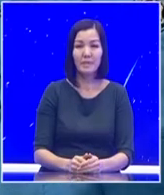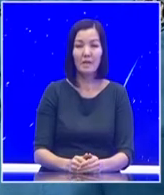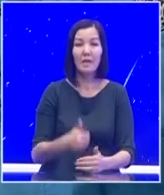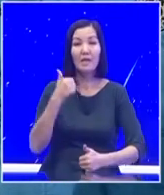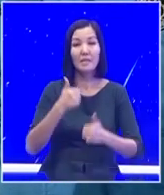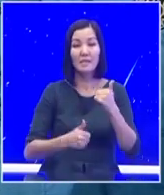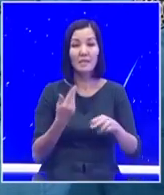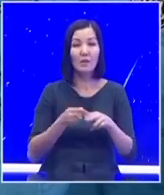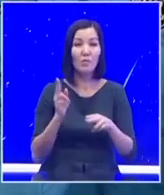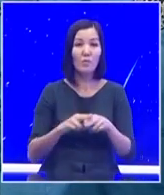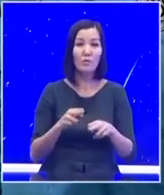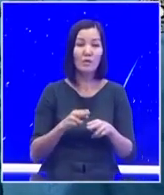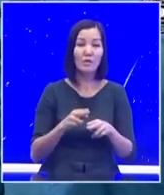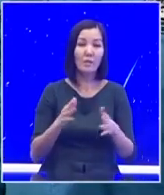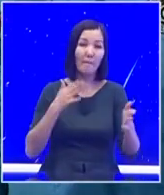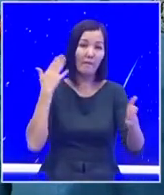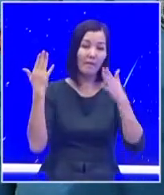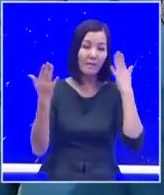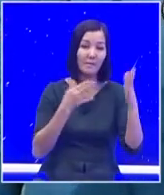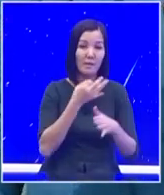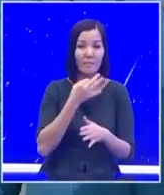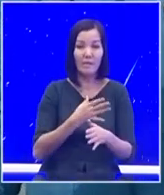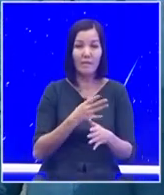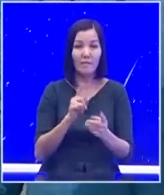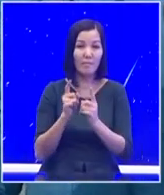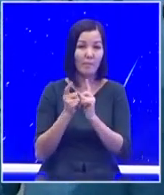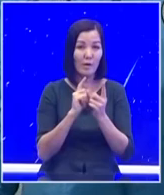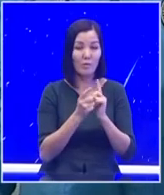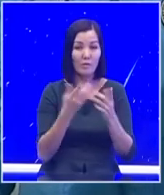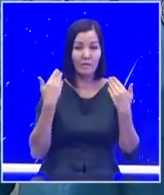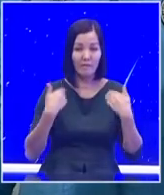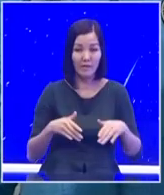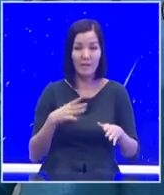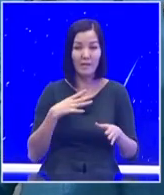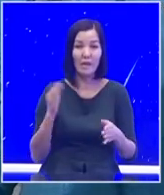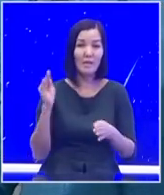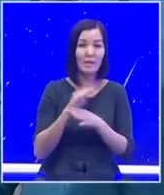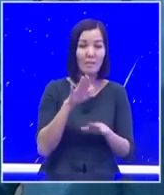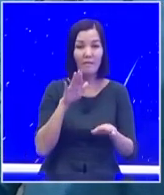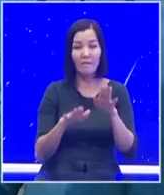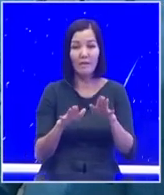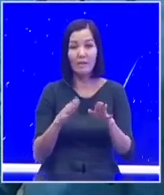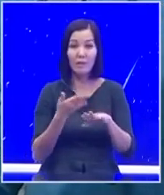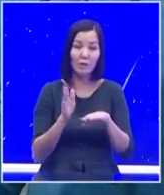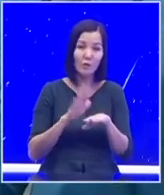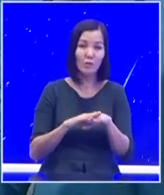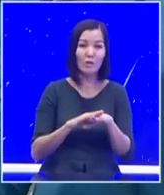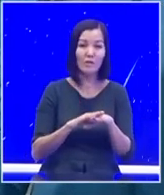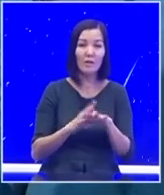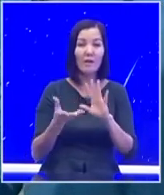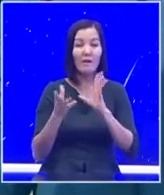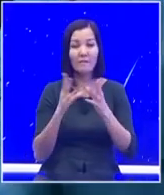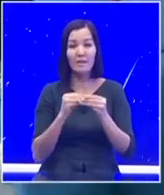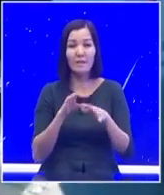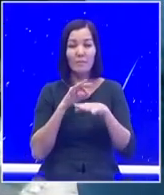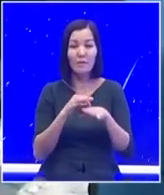Состязание прошло очень увлекательно. Мне очень понравилось бороться в этих костюмах. Они добавляют вес и двигаться в них сложнее. В целом здесь проходит